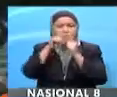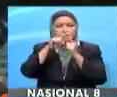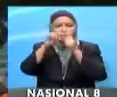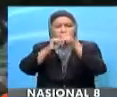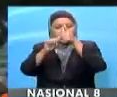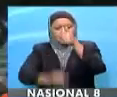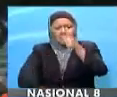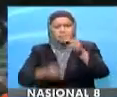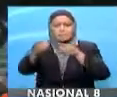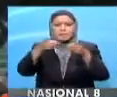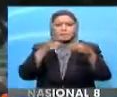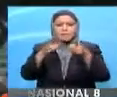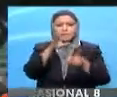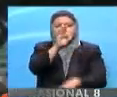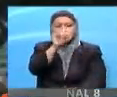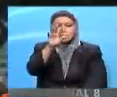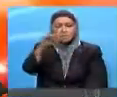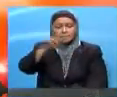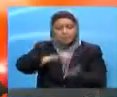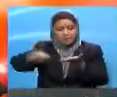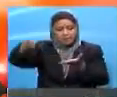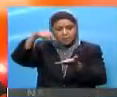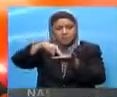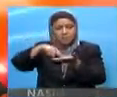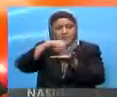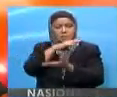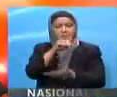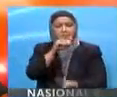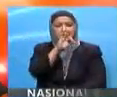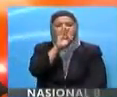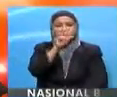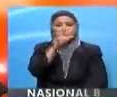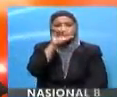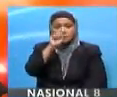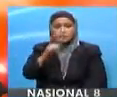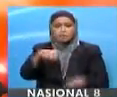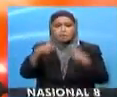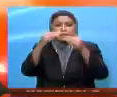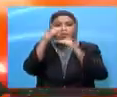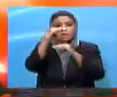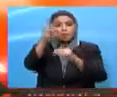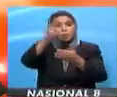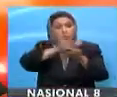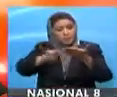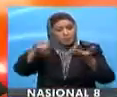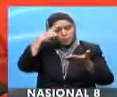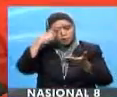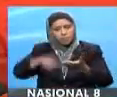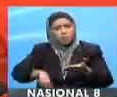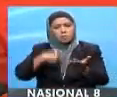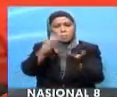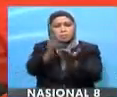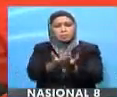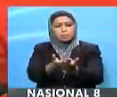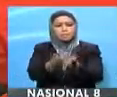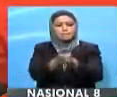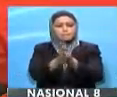tatertib fam pada minggu ini fas diberi tempoh dua minggu untuk mengemukakan